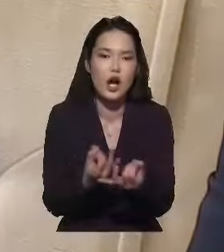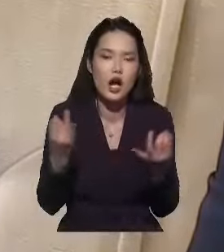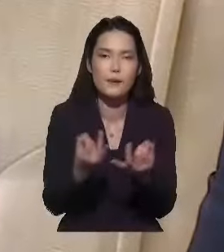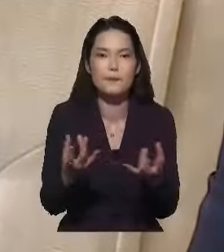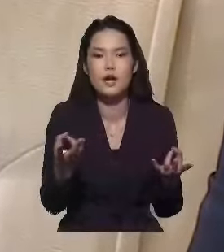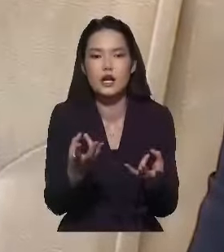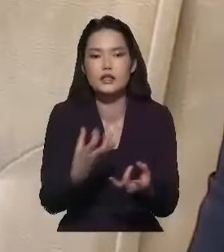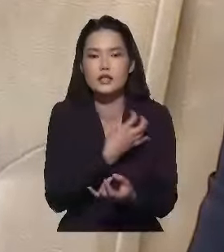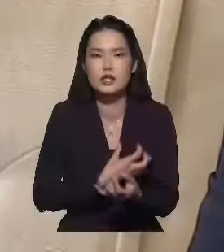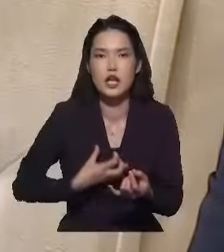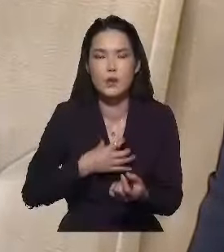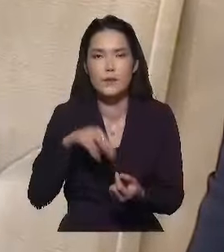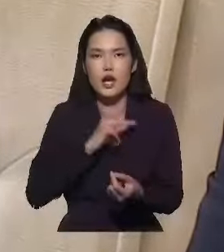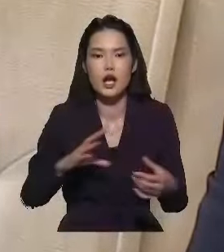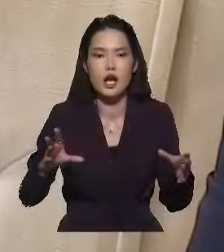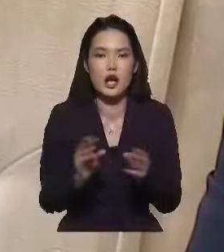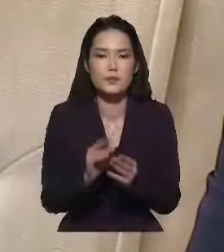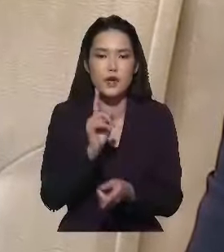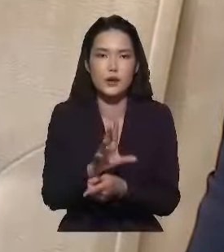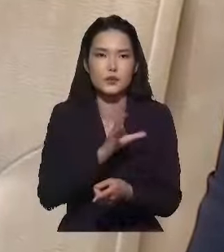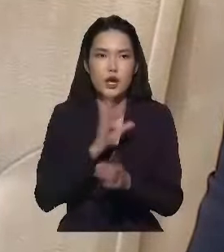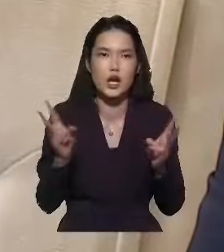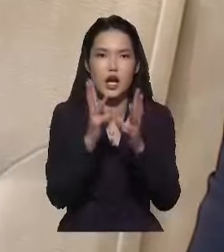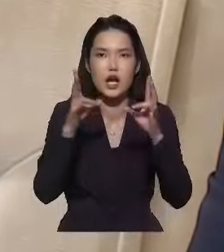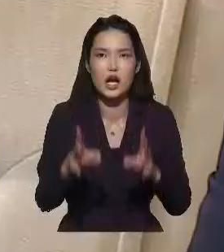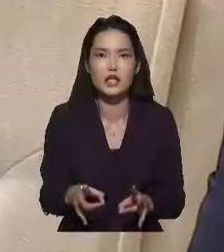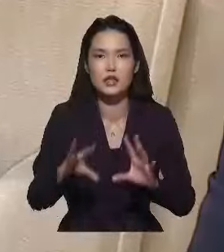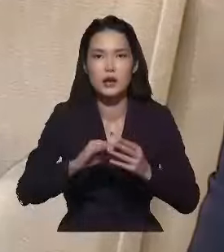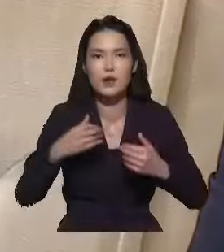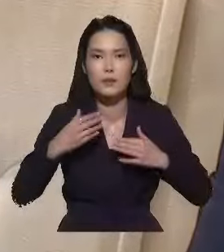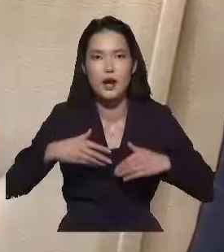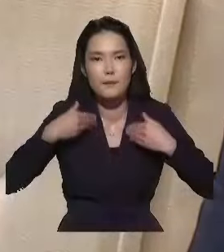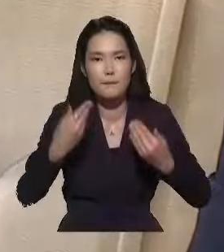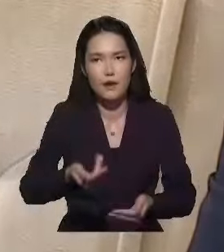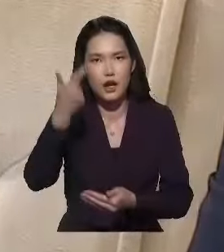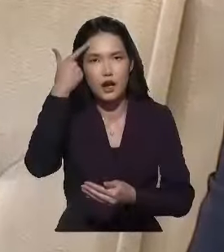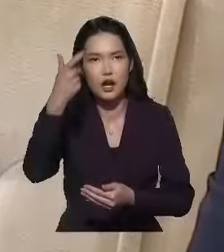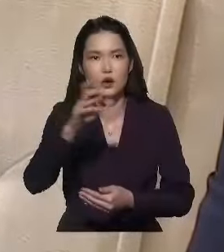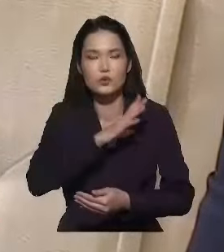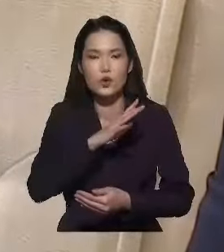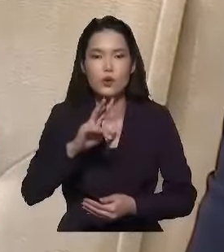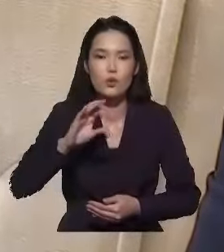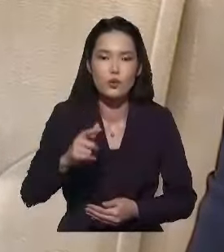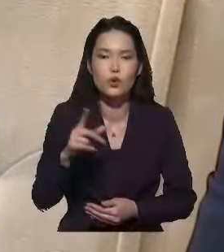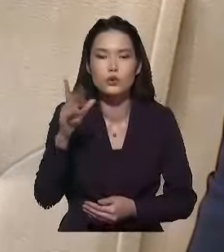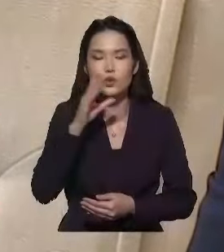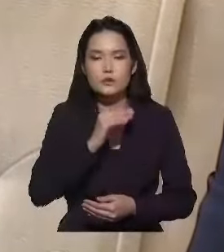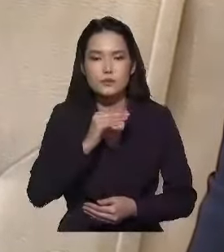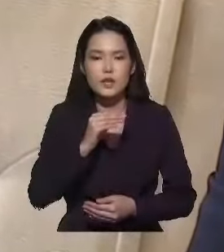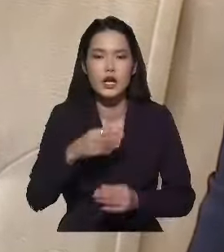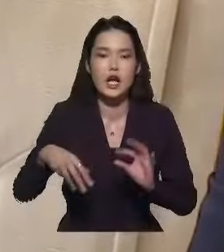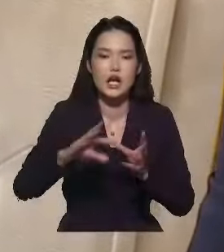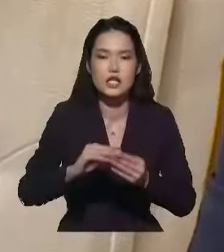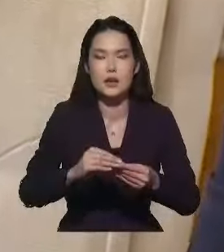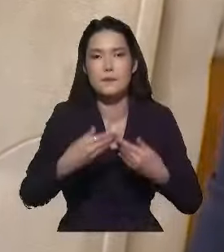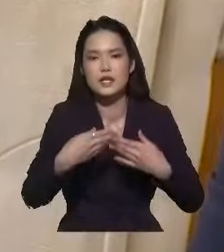необходимая аналитическая работа. Например, по пожарам, которые произошли, они предоставили информацию, что примерно 500 случаев было из-за молний. В целом,